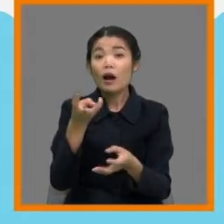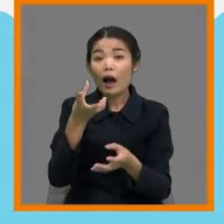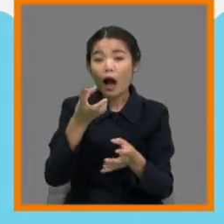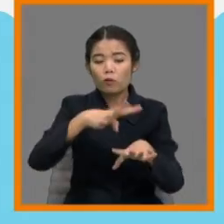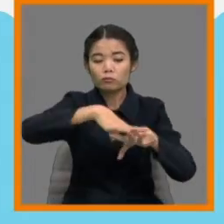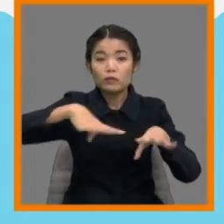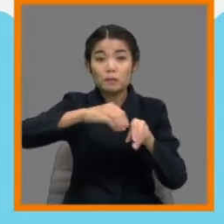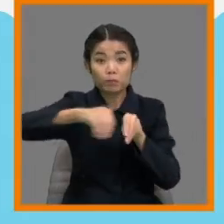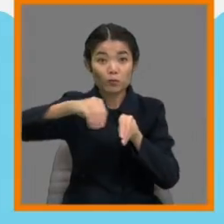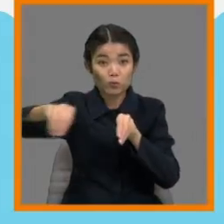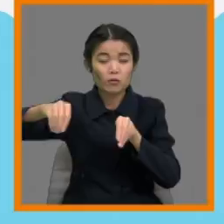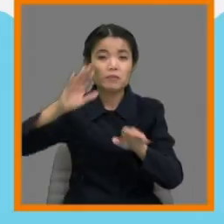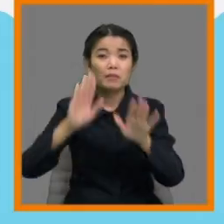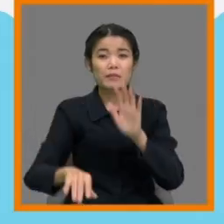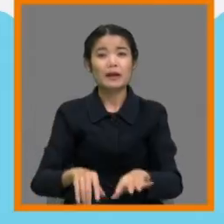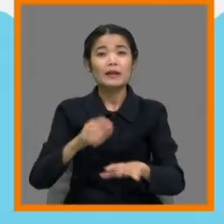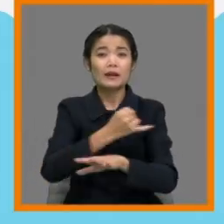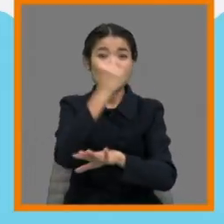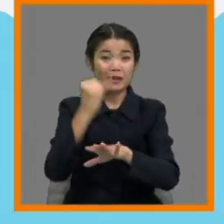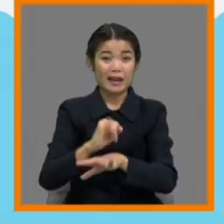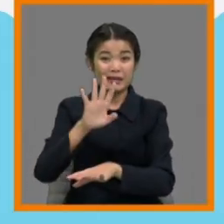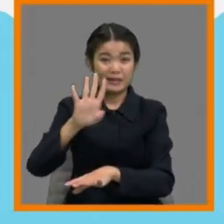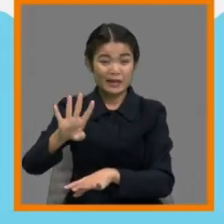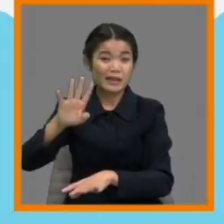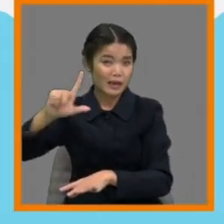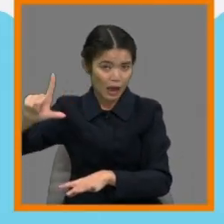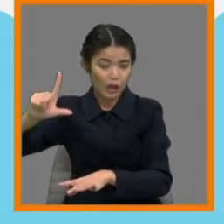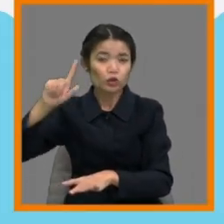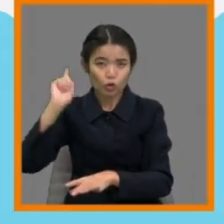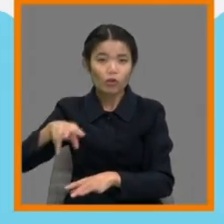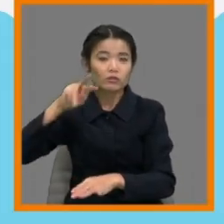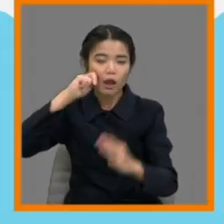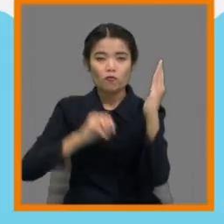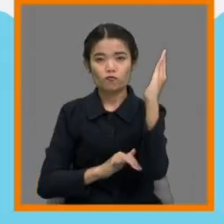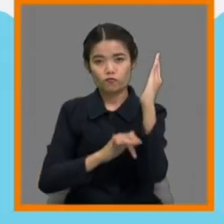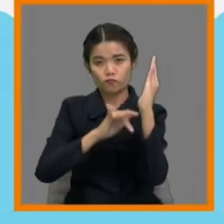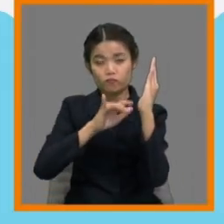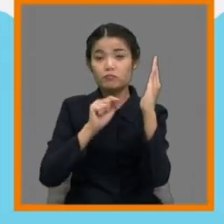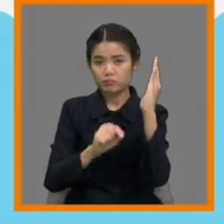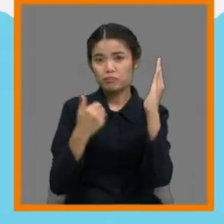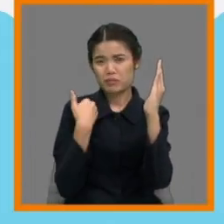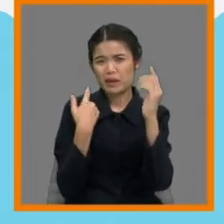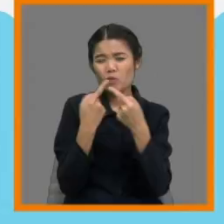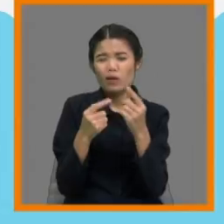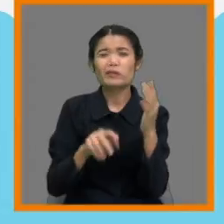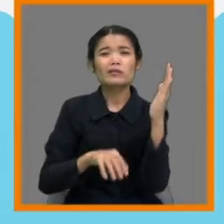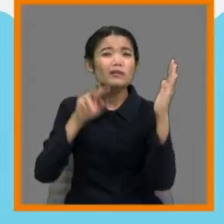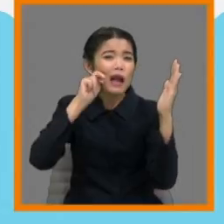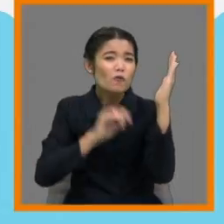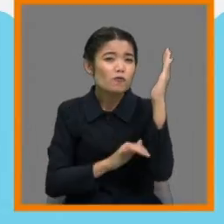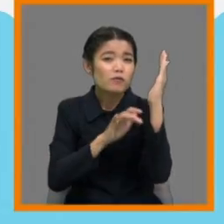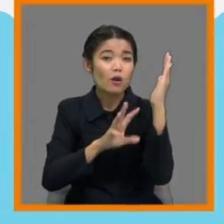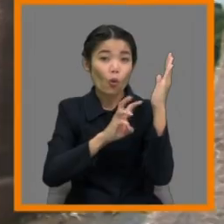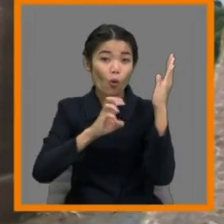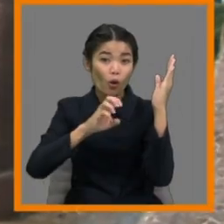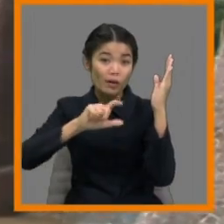4ล้านไร่ทั่วประเทศจะต้องมีน้ำจัดสรรเพื่อรักษาข้าว 2,000 ล้านลูกบาศก์เมตรแต่น้ำต้นทุนมีอยู่เพียง600ล้านลูกบาศก์เมตรเ